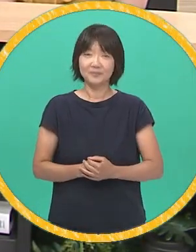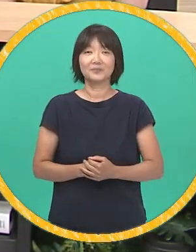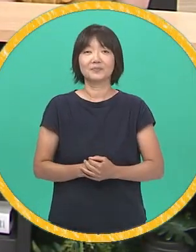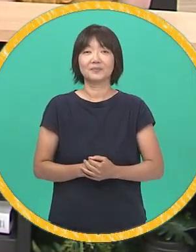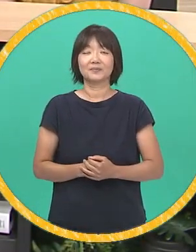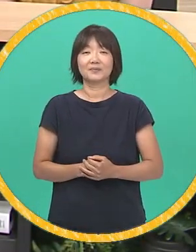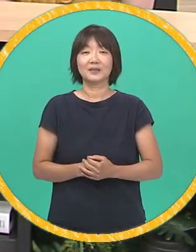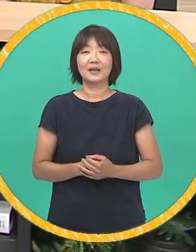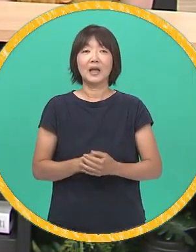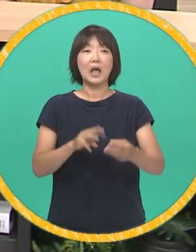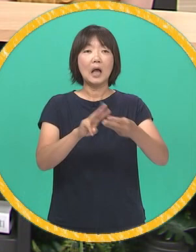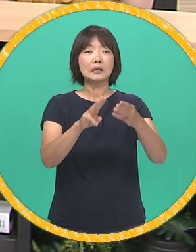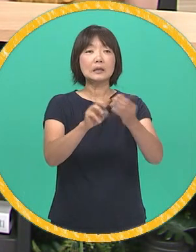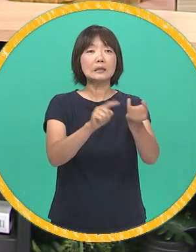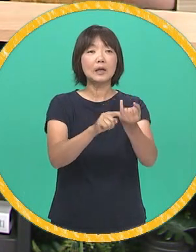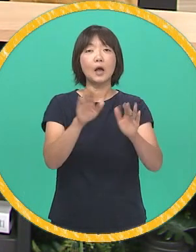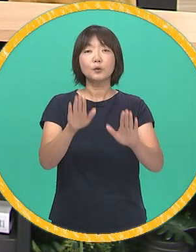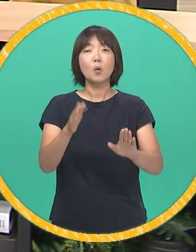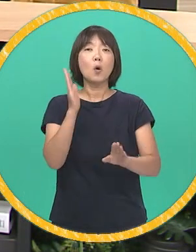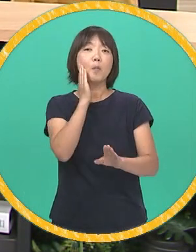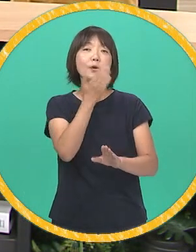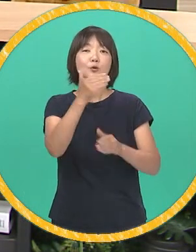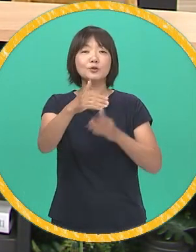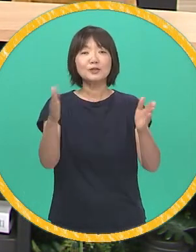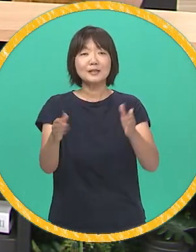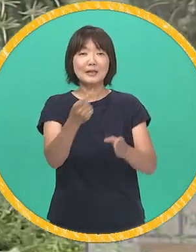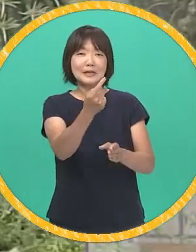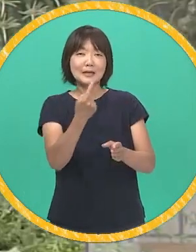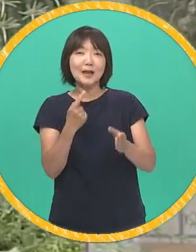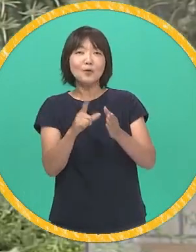田崎さんが興味9室に入って